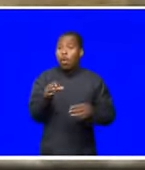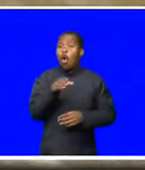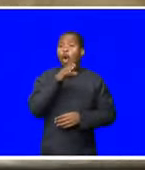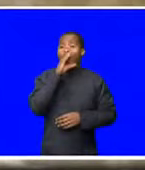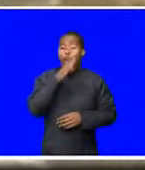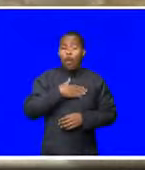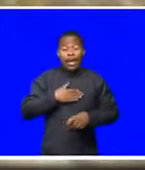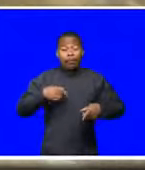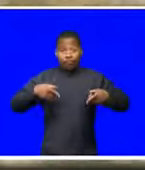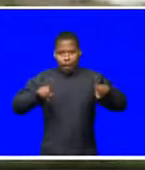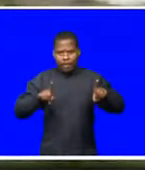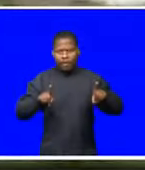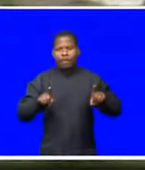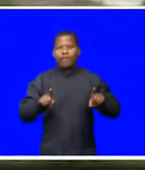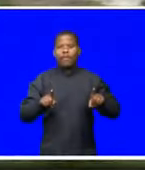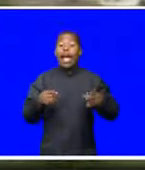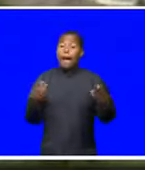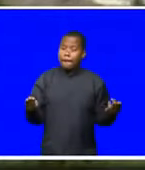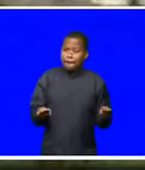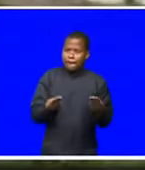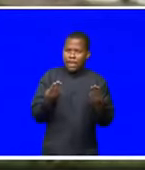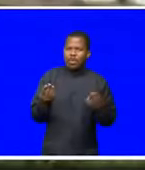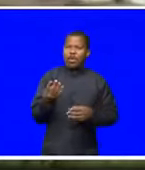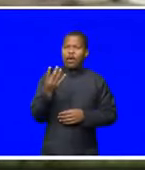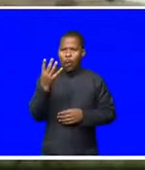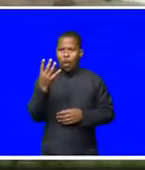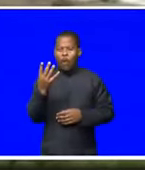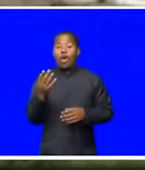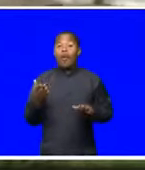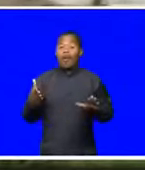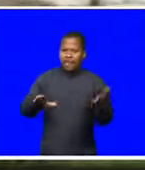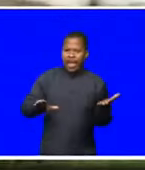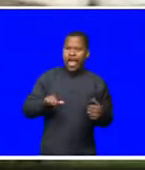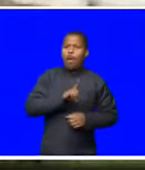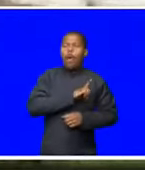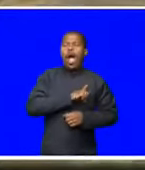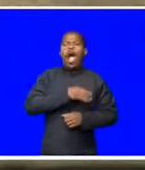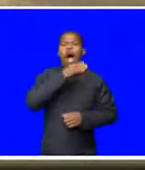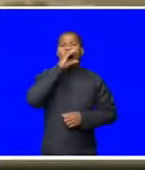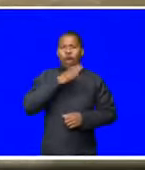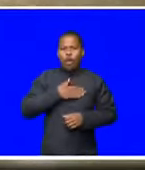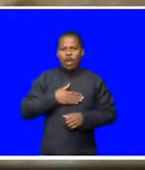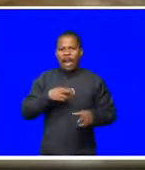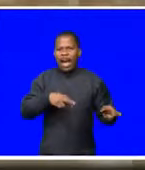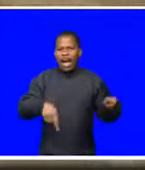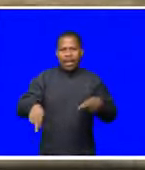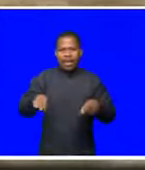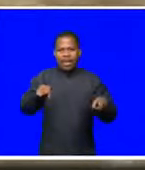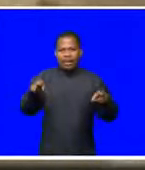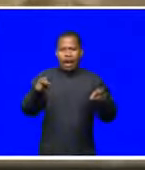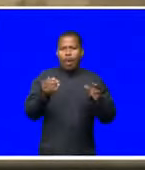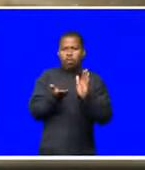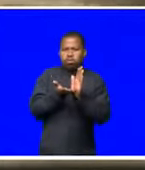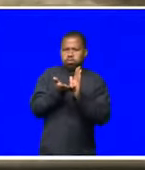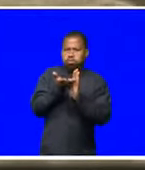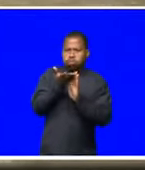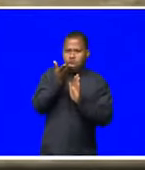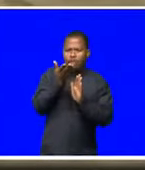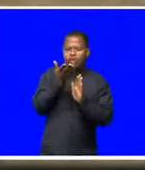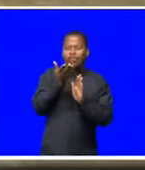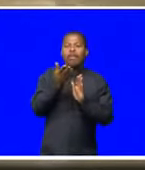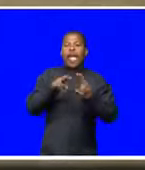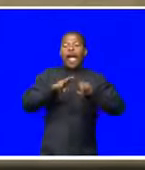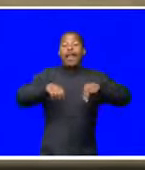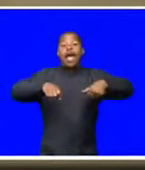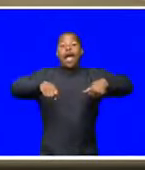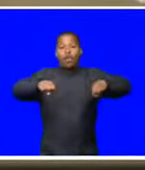bantfu lesebasishile emhlabeni kulandzela ukuthi bemuke emfuleni wasemkhondo yenkweni solo umnyaka ucalile. Bongani Dlamini lo yindvona